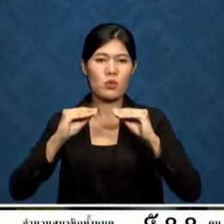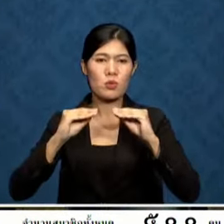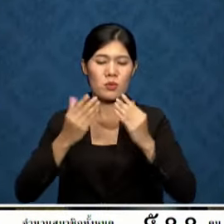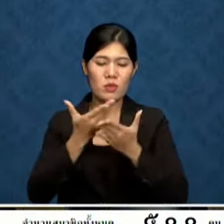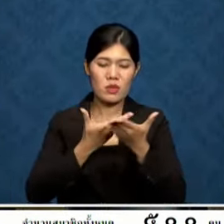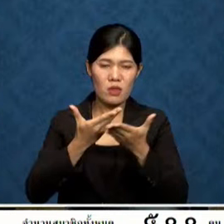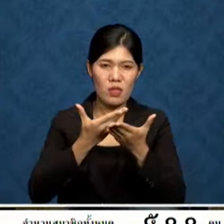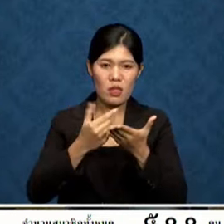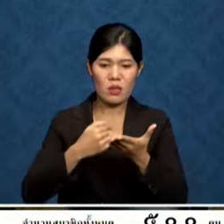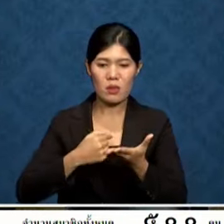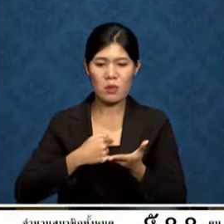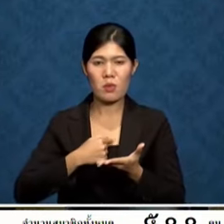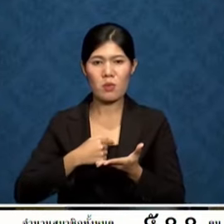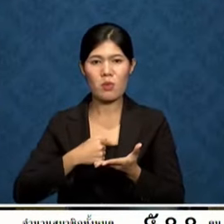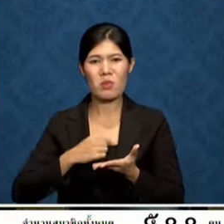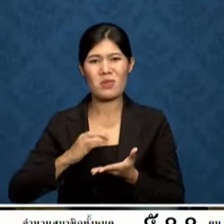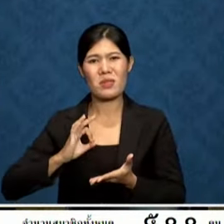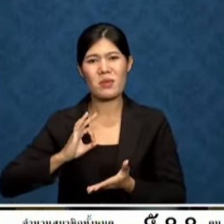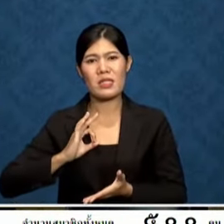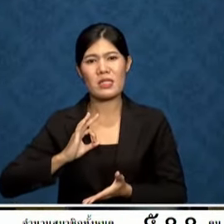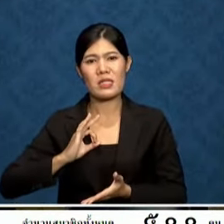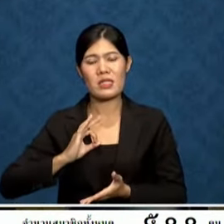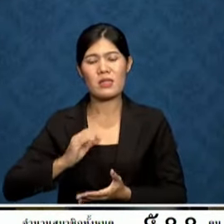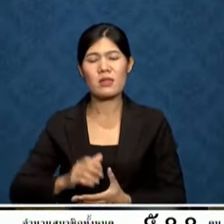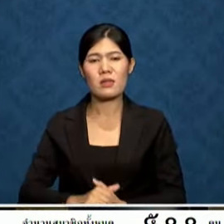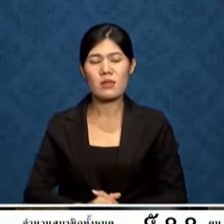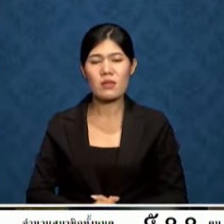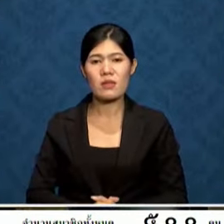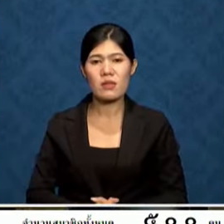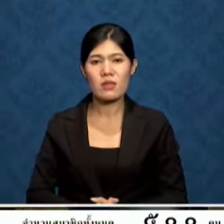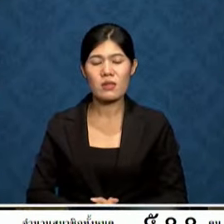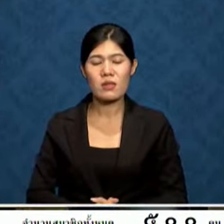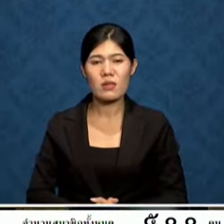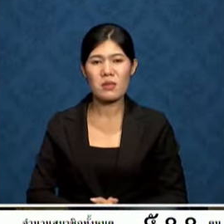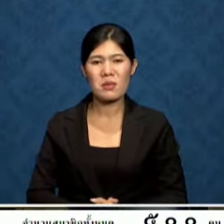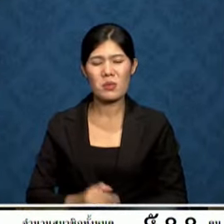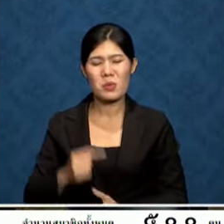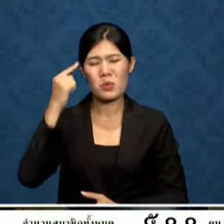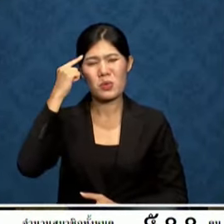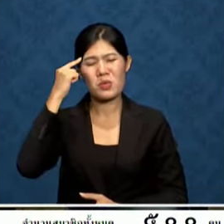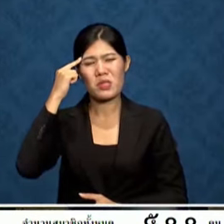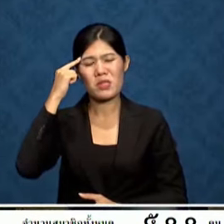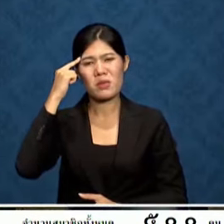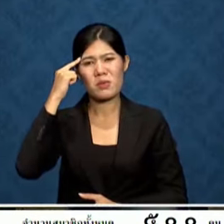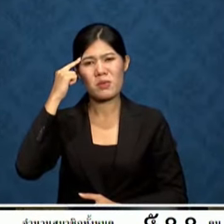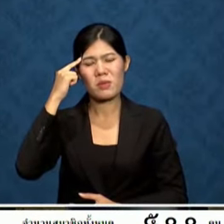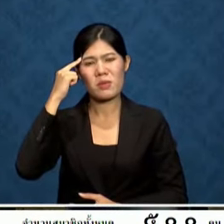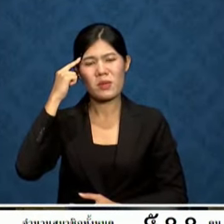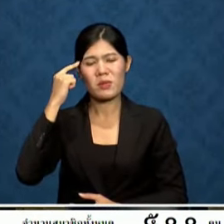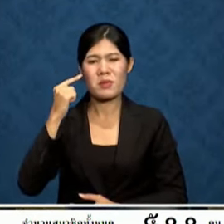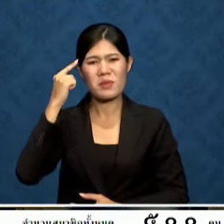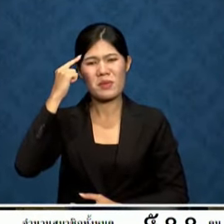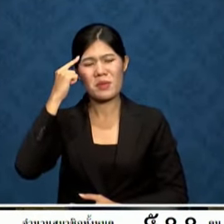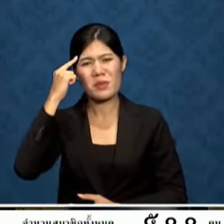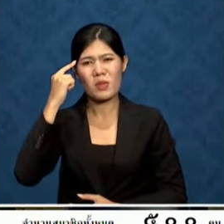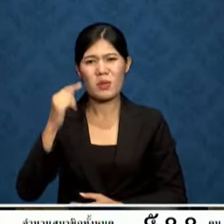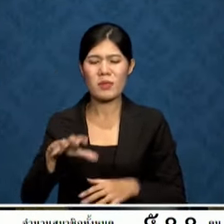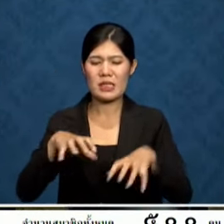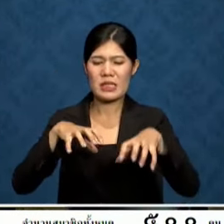ร่วมฝ่ายค้านต่างก็ผิดหวังไปแล้วนะครับกับการจัดสรรงบประมาณของรัฐบาลชุดใหม่